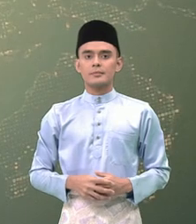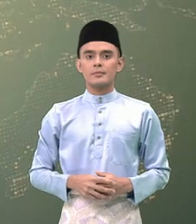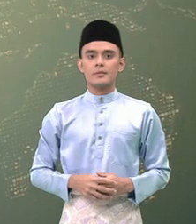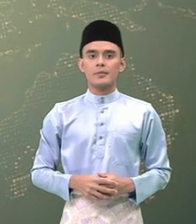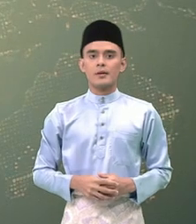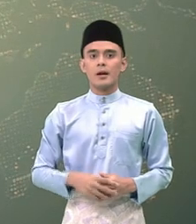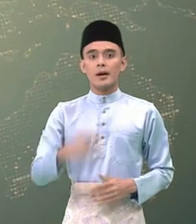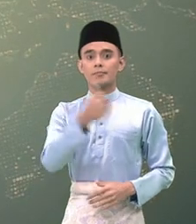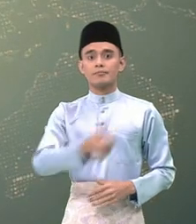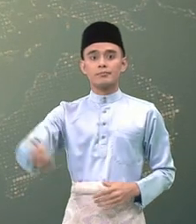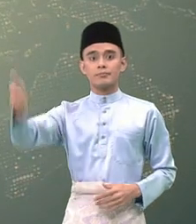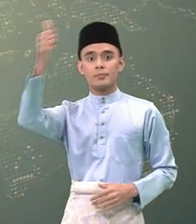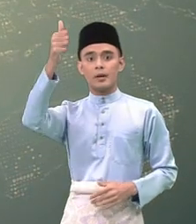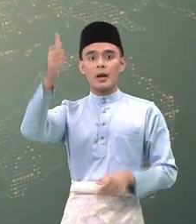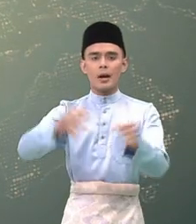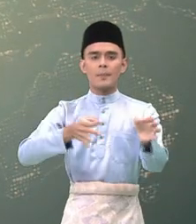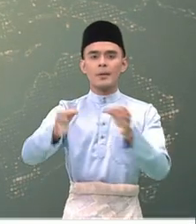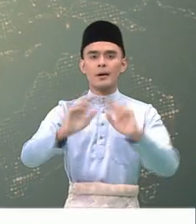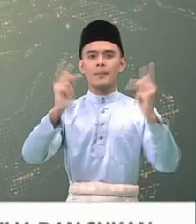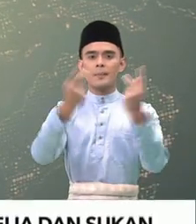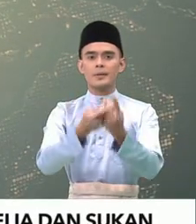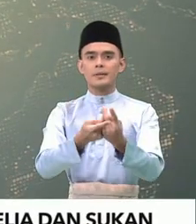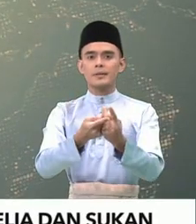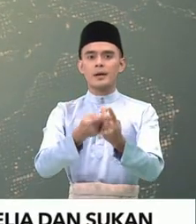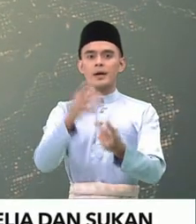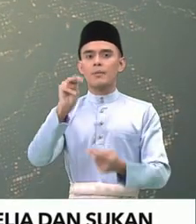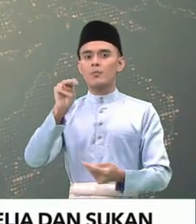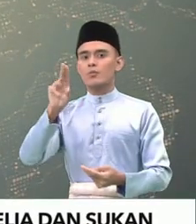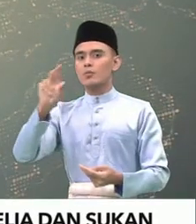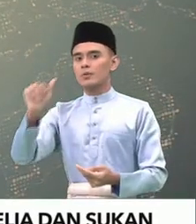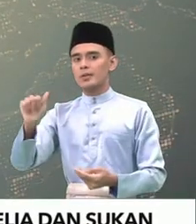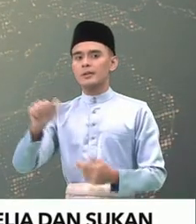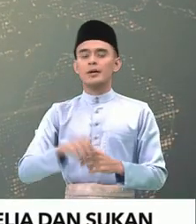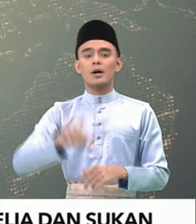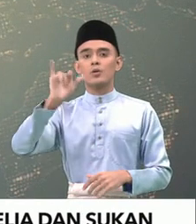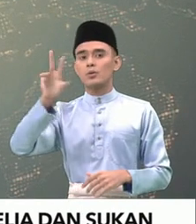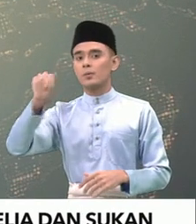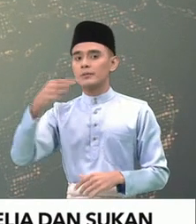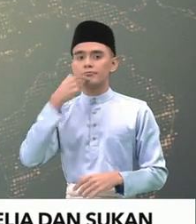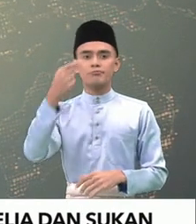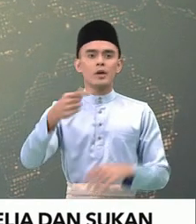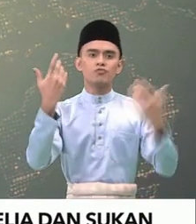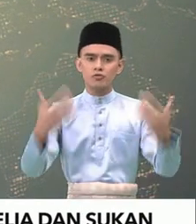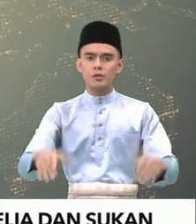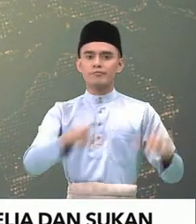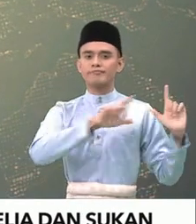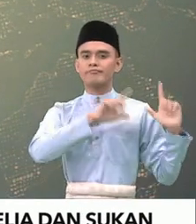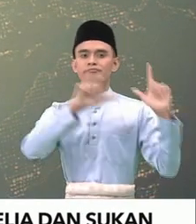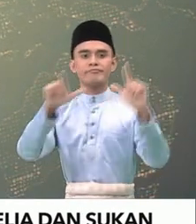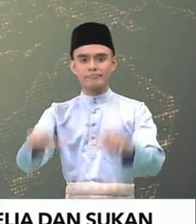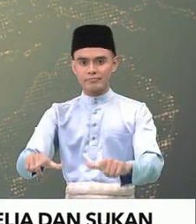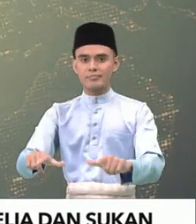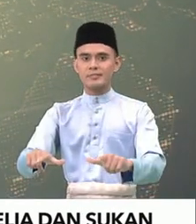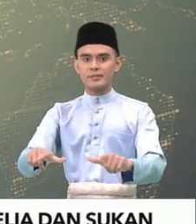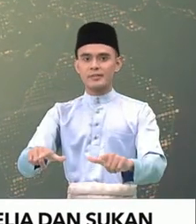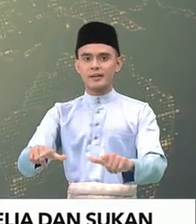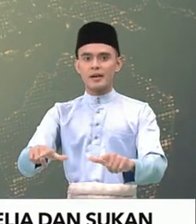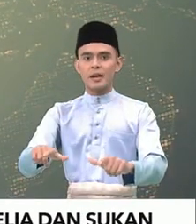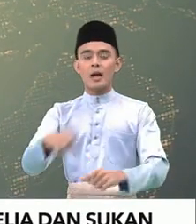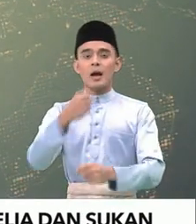terusnya ketua penerangan party ikatan demokratik Malaysia muda Lukman long mengesahkan sudah meletakkan jabatan sebagai